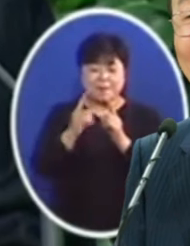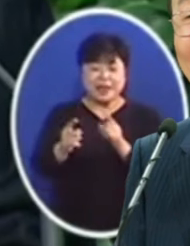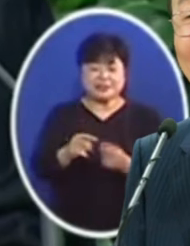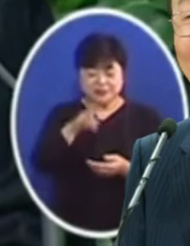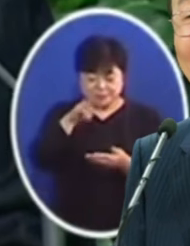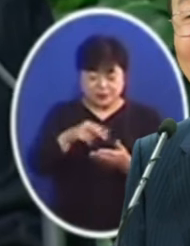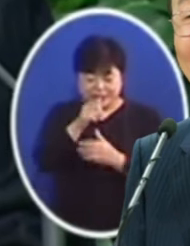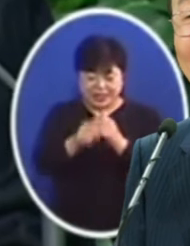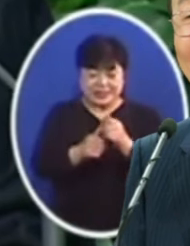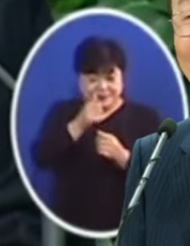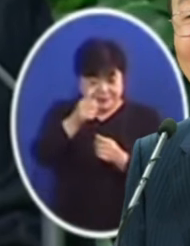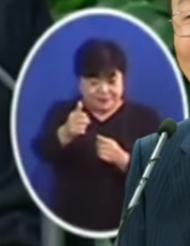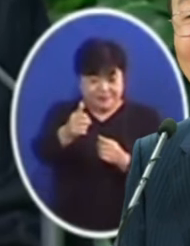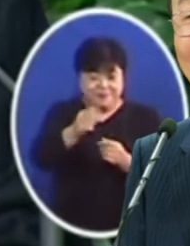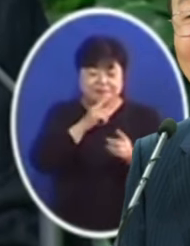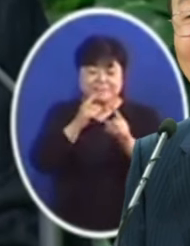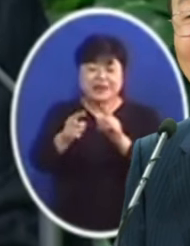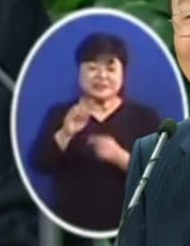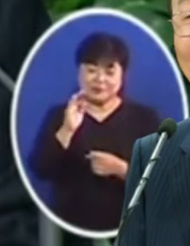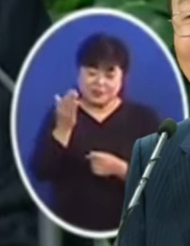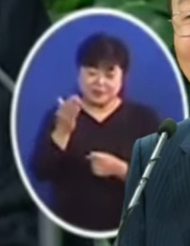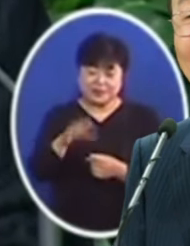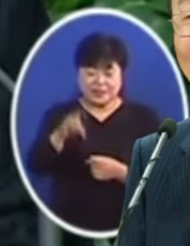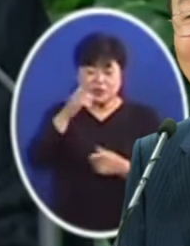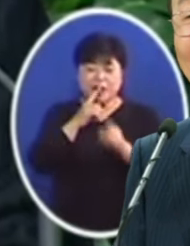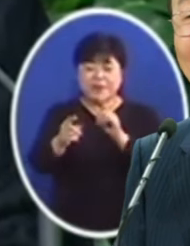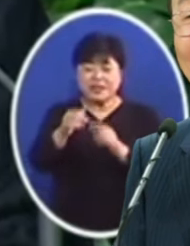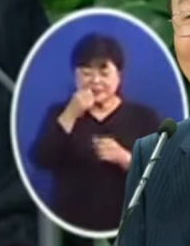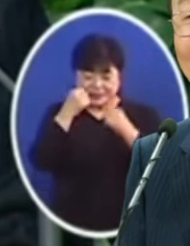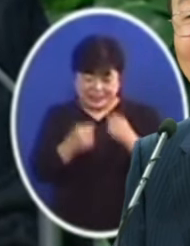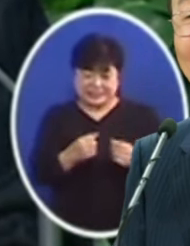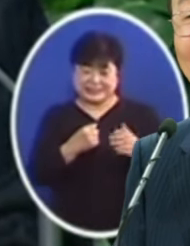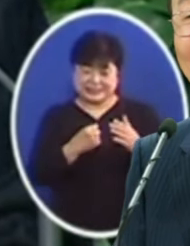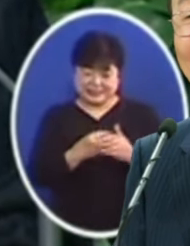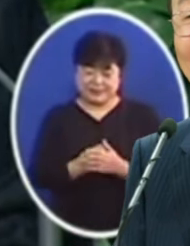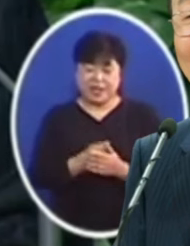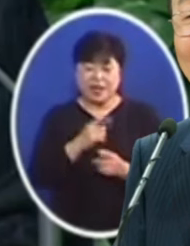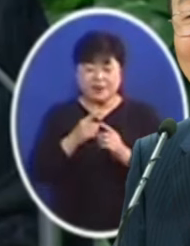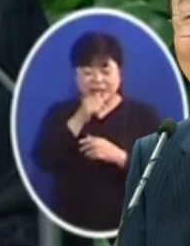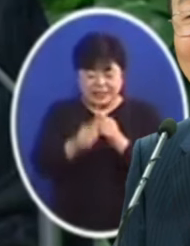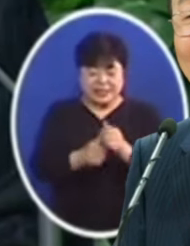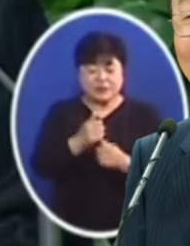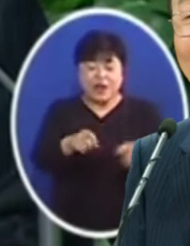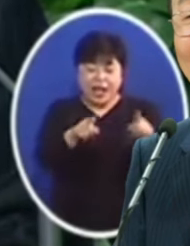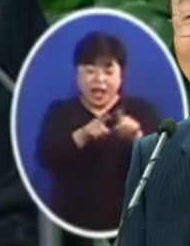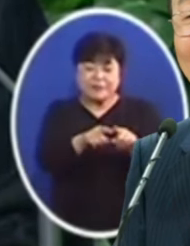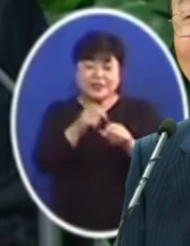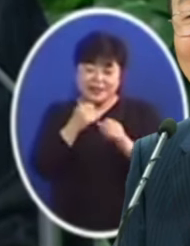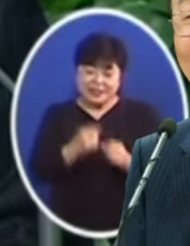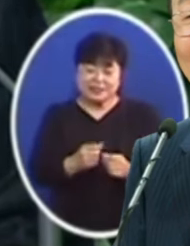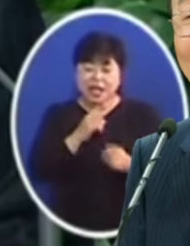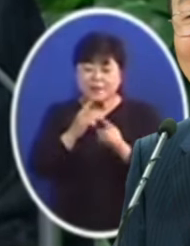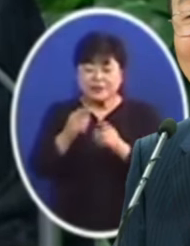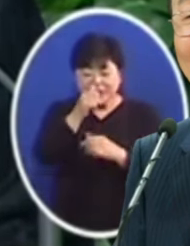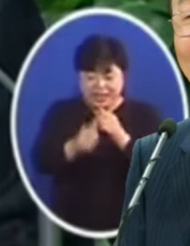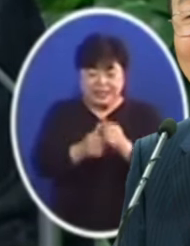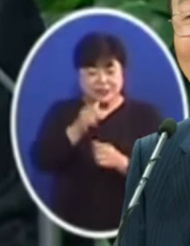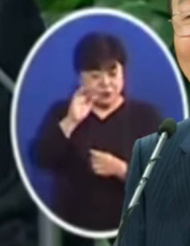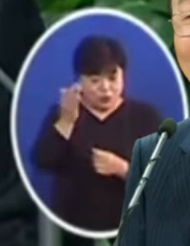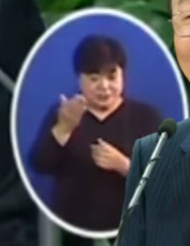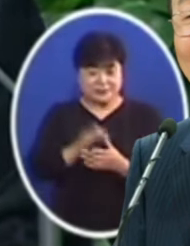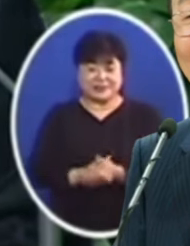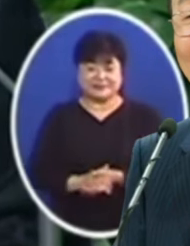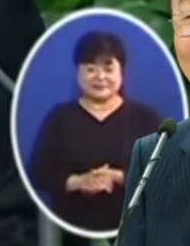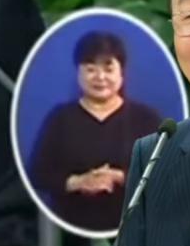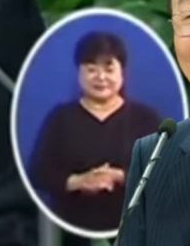곧 하나님이시고 하나님이 곧 말씀이십니다. 태초에 말씀이 계시니라. 이 말씀이 하나님과 함께 계시니 이 말씀이 하나님이라고 말하는